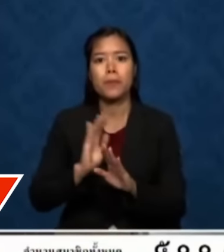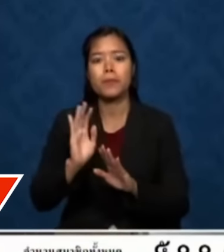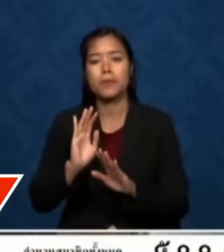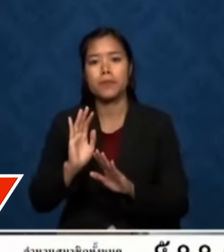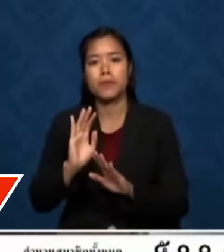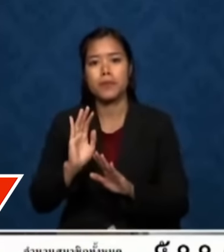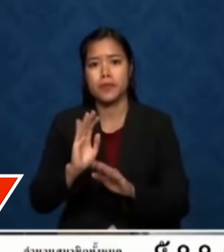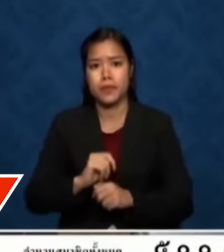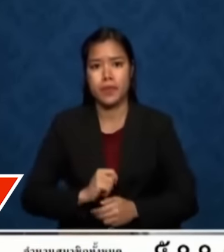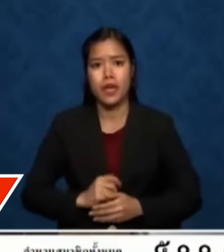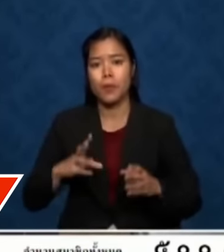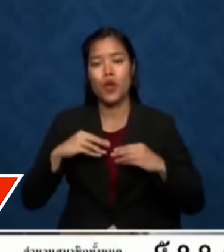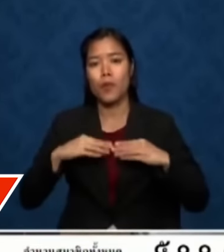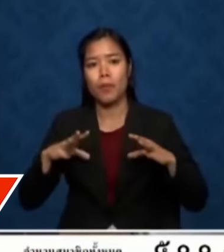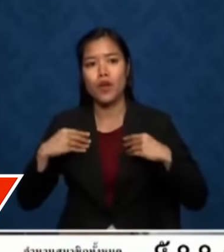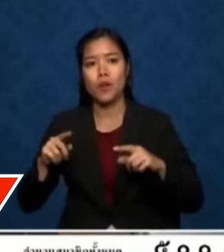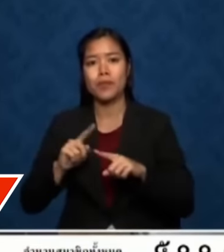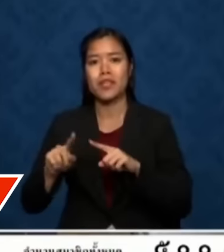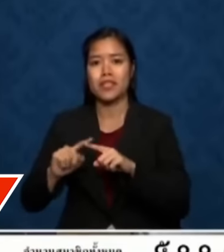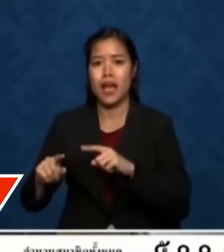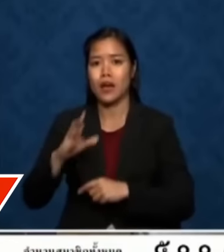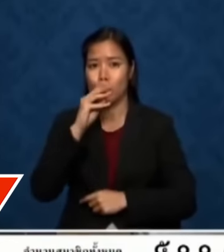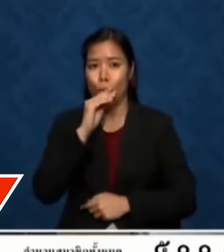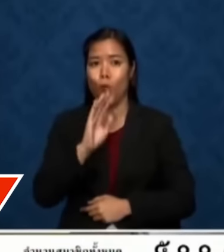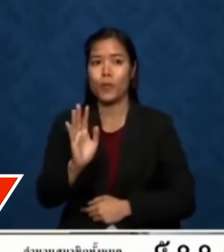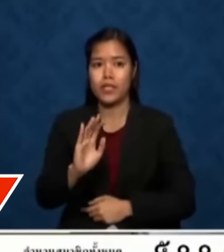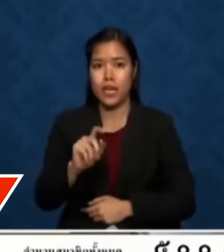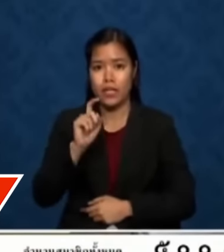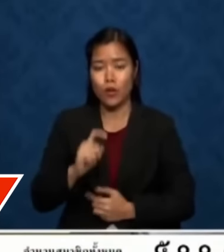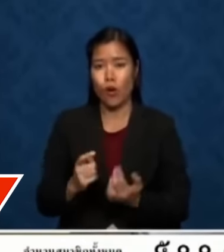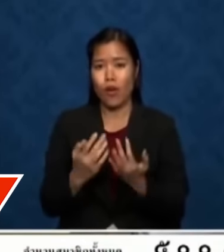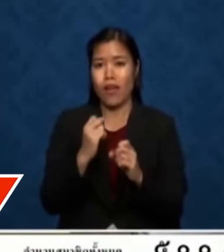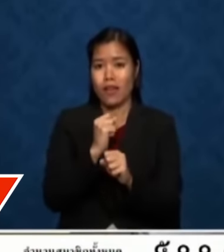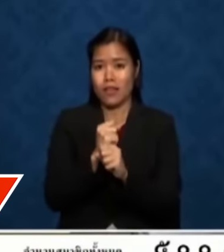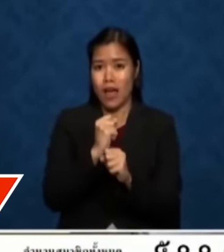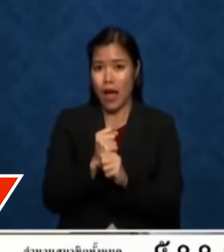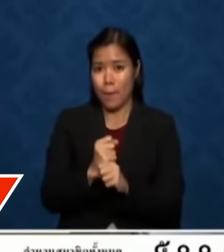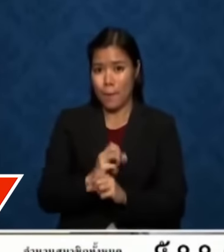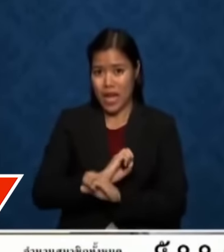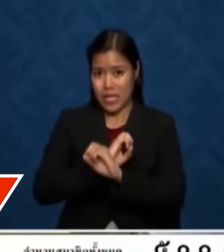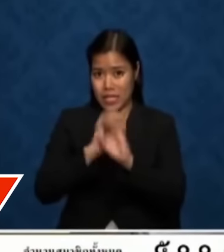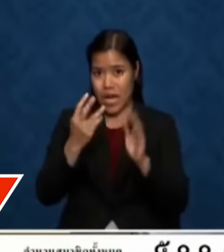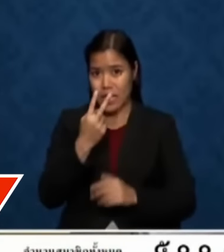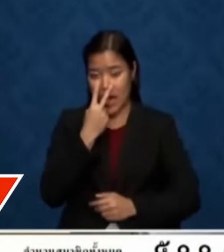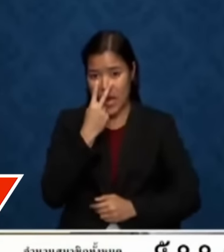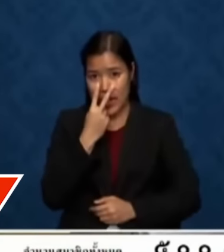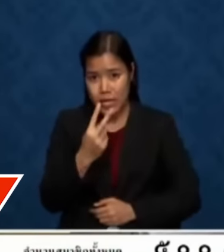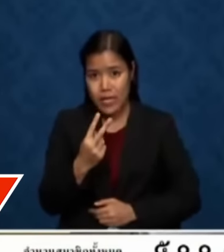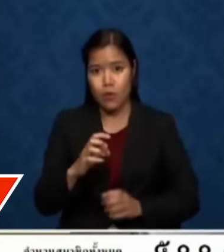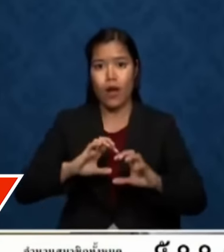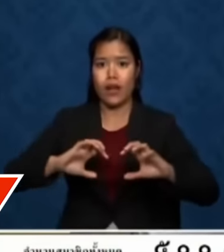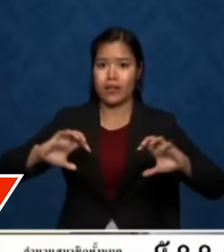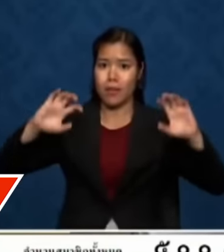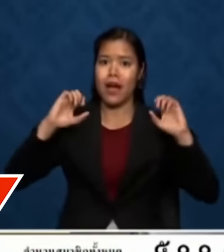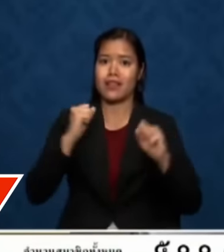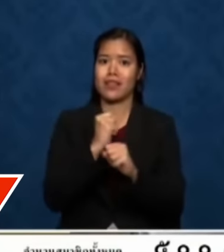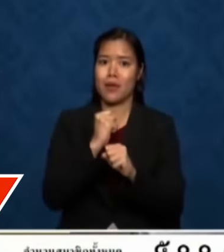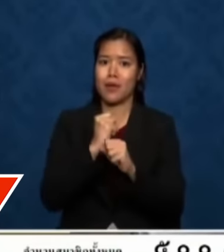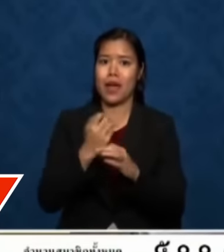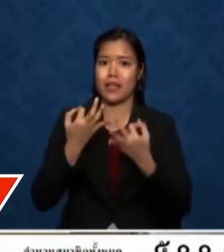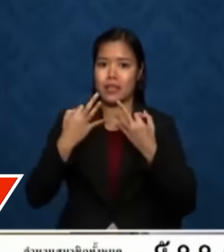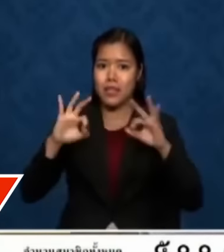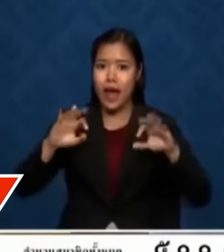คำพูดค่ะแต่ท่านต้องแสดงให้เห็นว่ารัฐบาลชุดนี้ให้เสรีภาพในการทำงานกับสื่อม